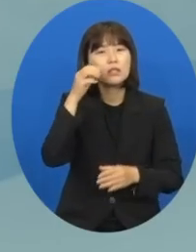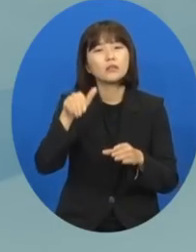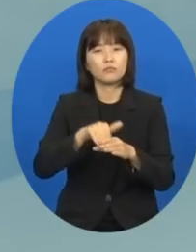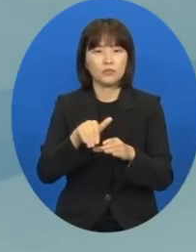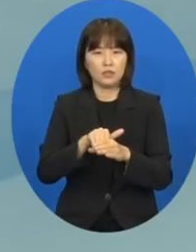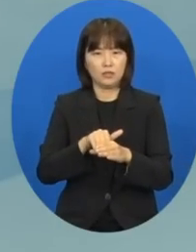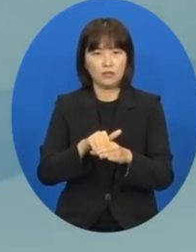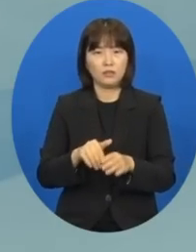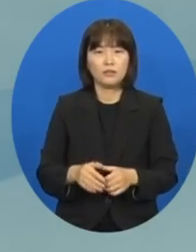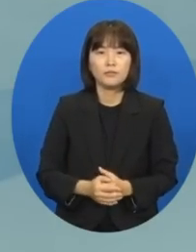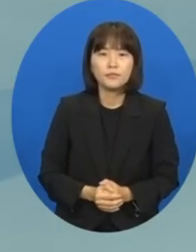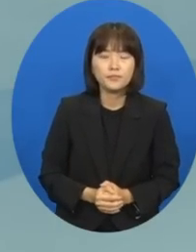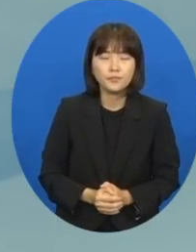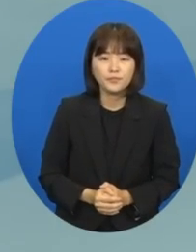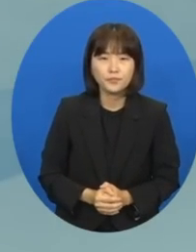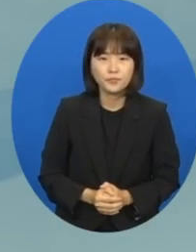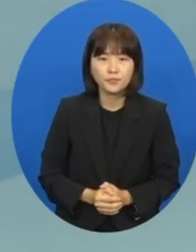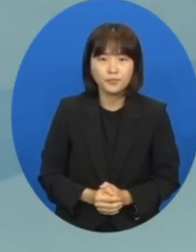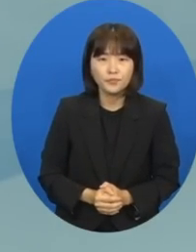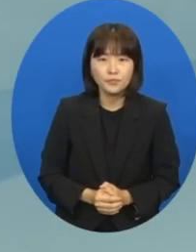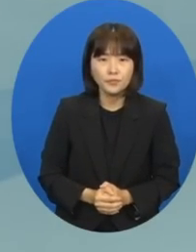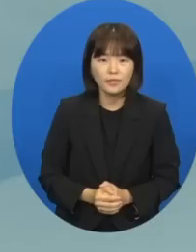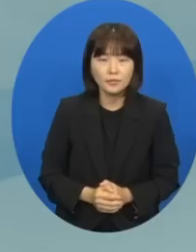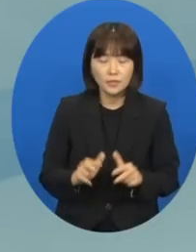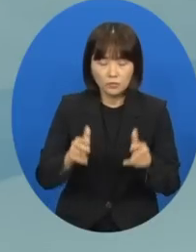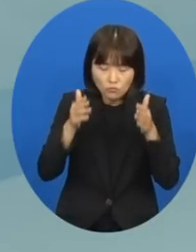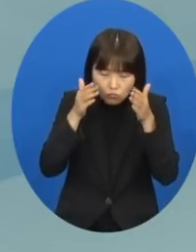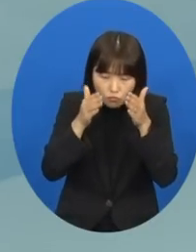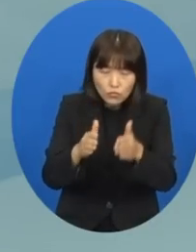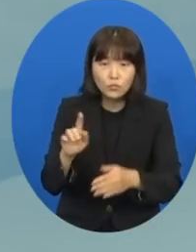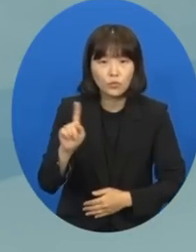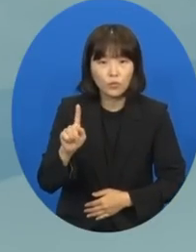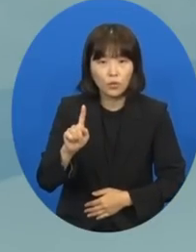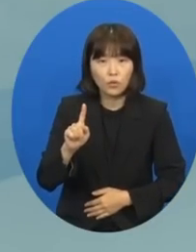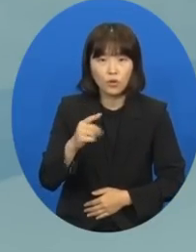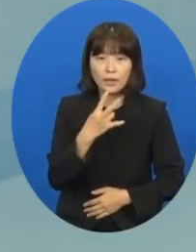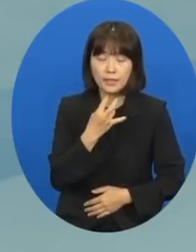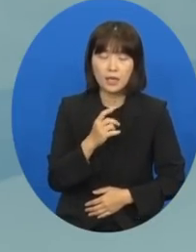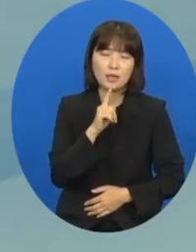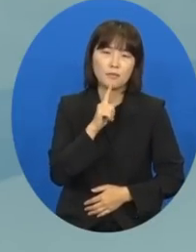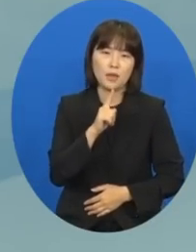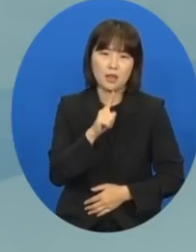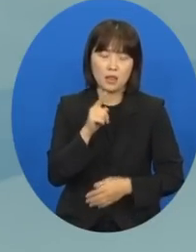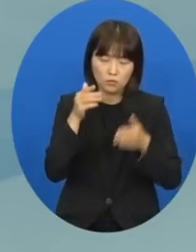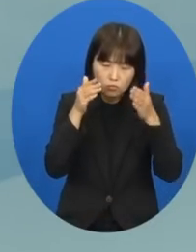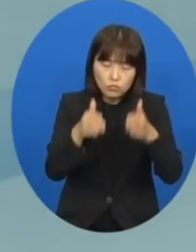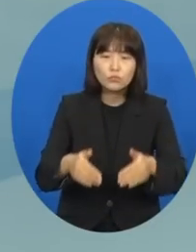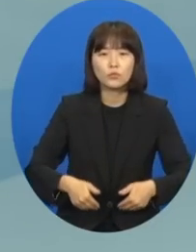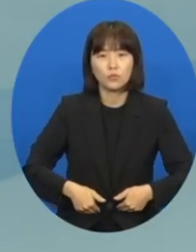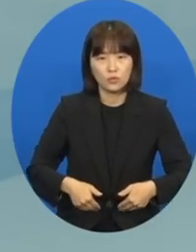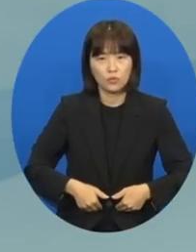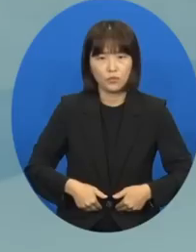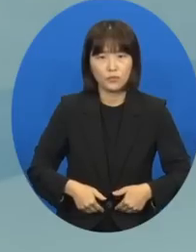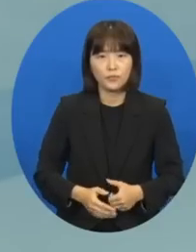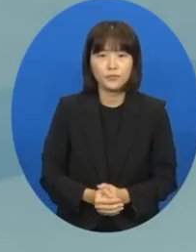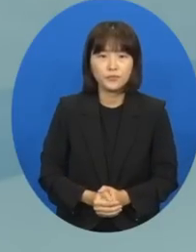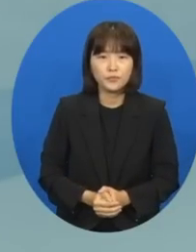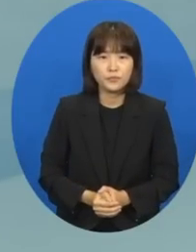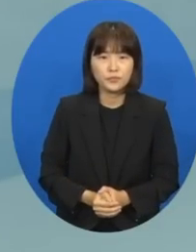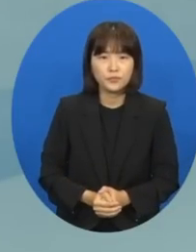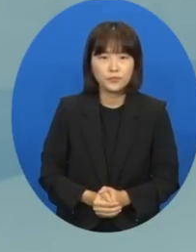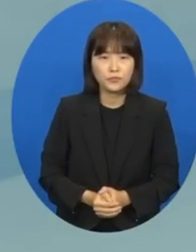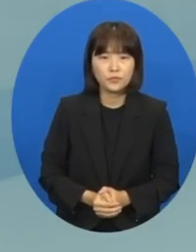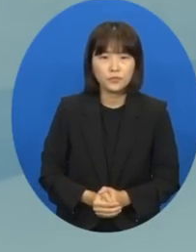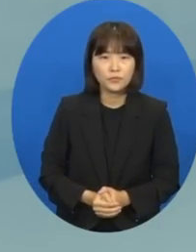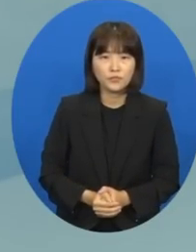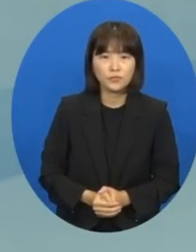문화였습니다. 그러나 우리가 여기서 주목해야 할 점이 있는데요, 사례가 하는 말입니다. 뭐라고 하냐면 누가